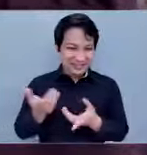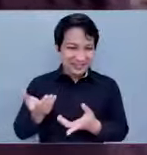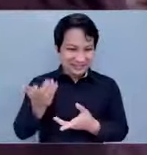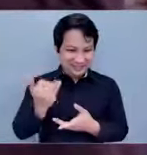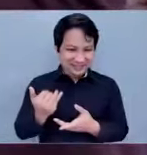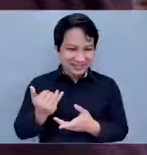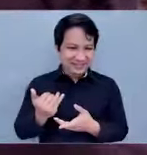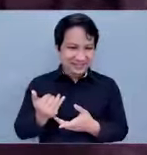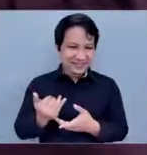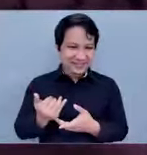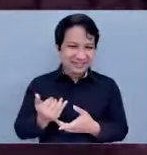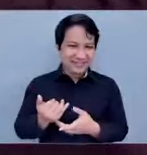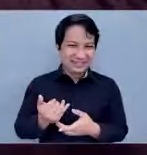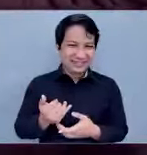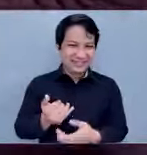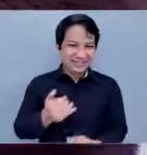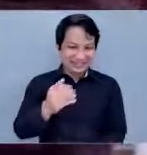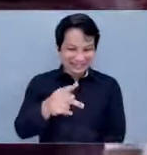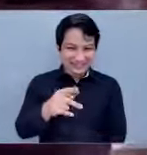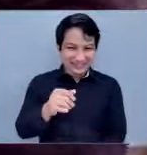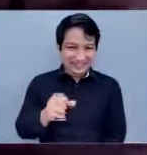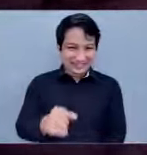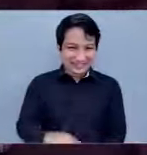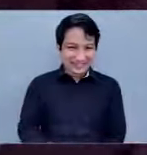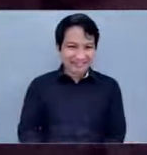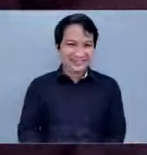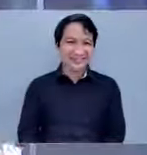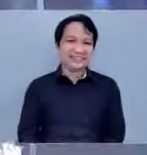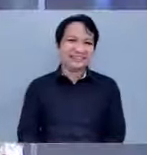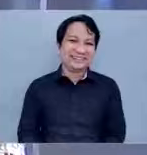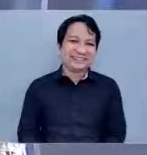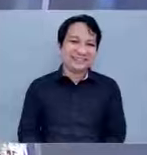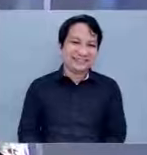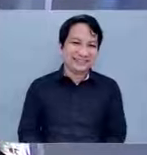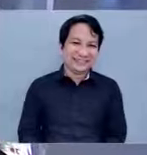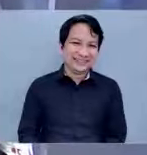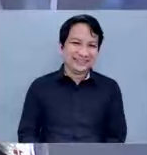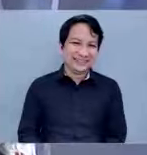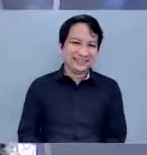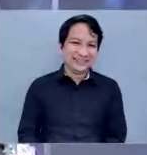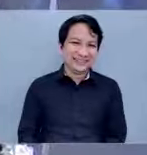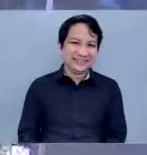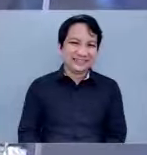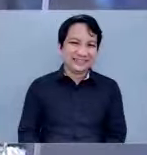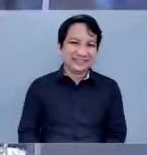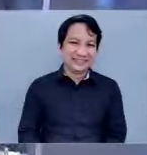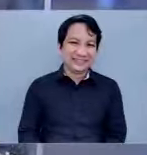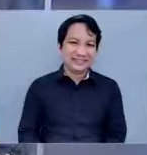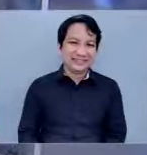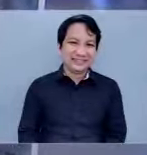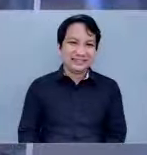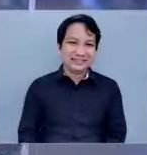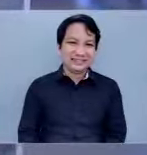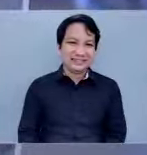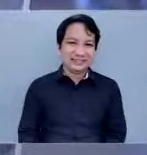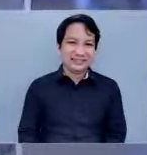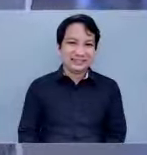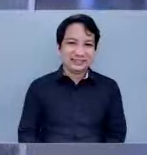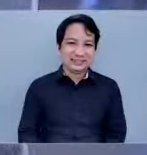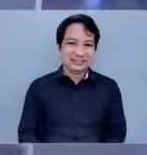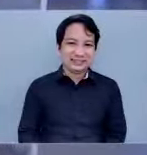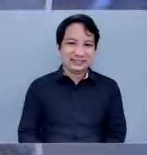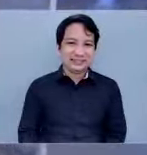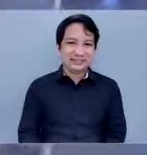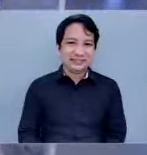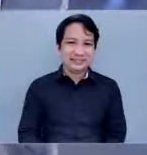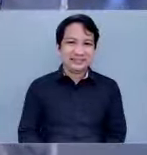din. Wait, gawin natin to habang ako tinitikman. Let's go. Ito po yung ayan, suka. Special pa yung